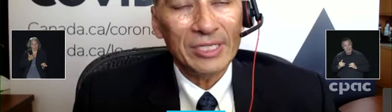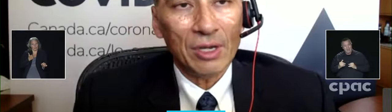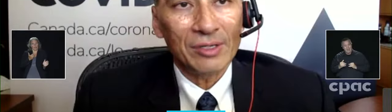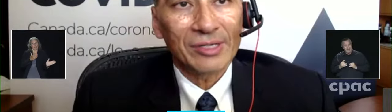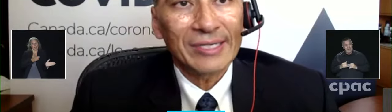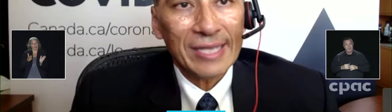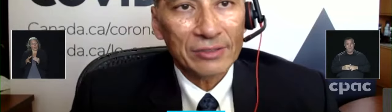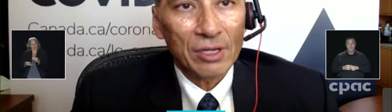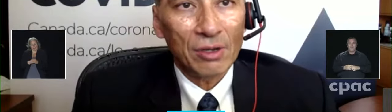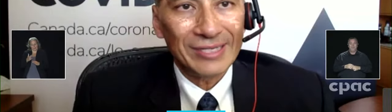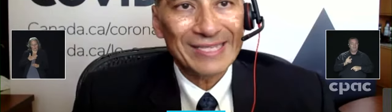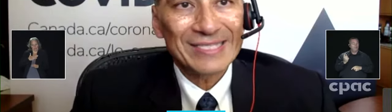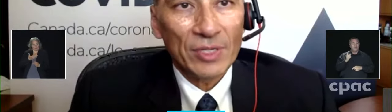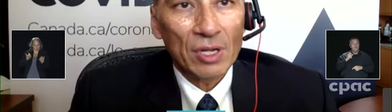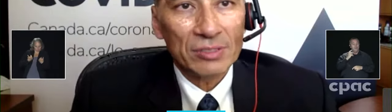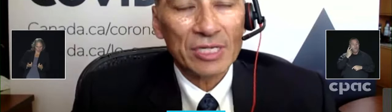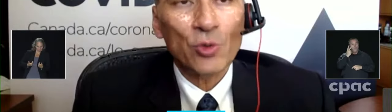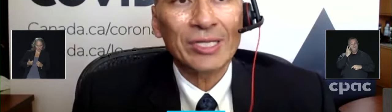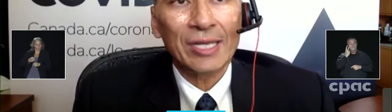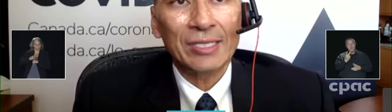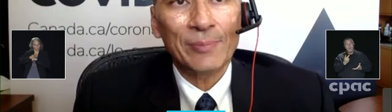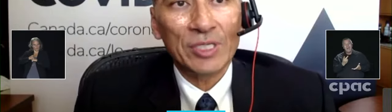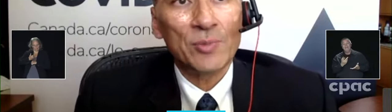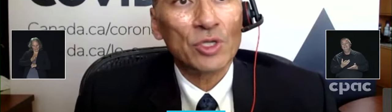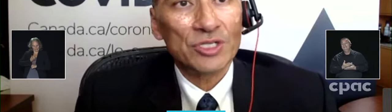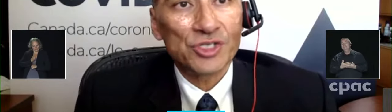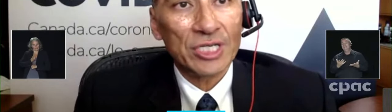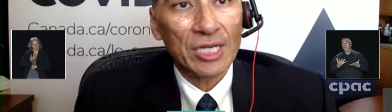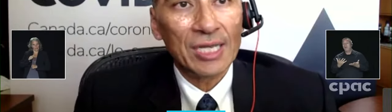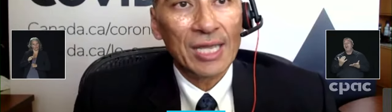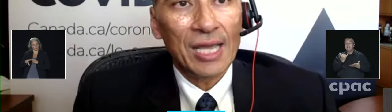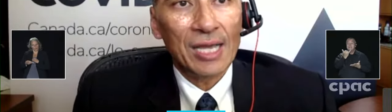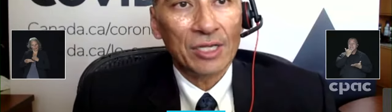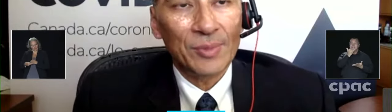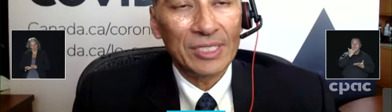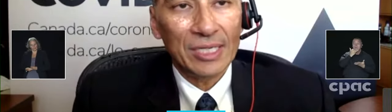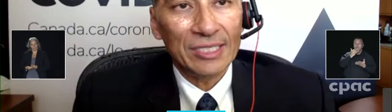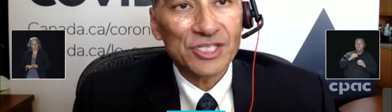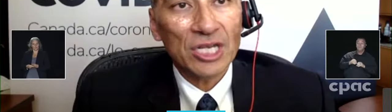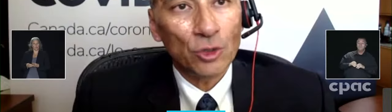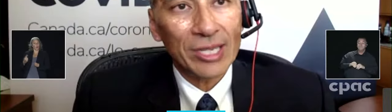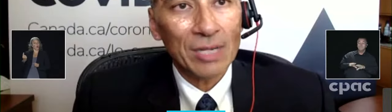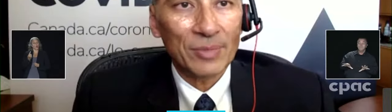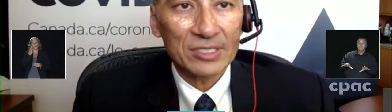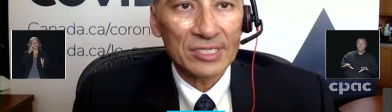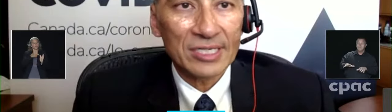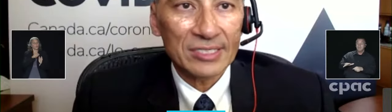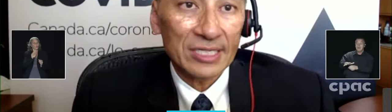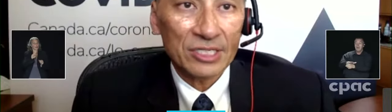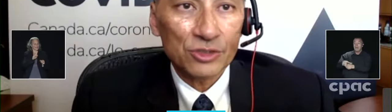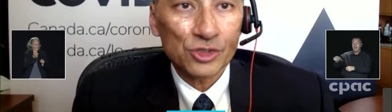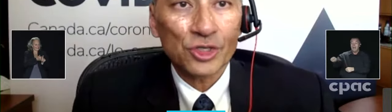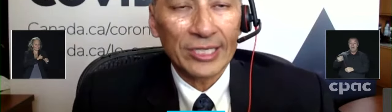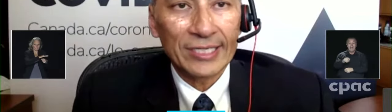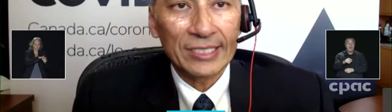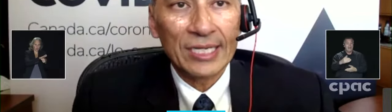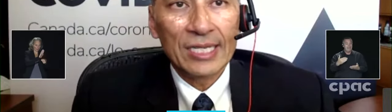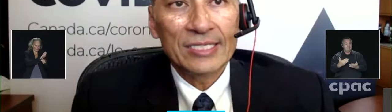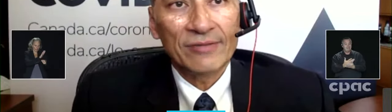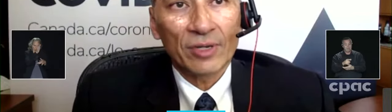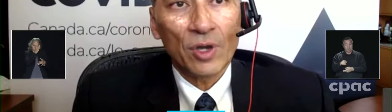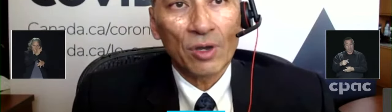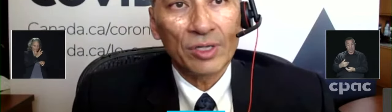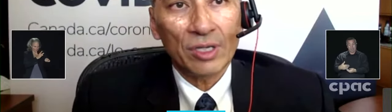en regardant, en examinant c'est quoi l'épidémiologie, comme on dit, à l'échelle locale, parce que c'est toujours le